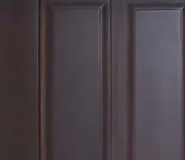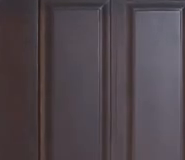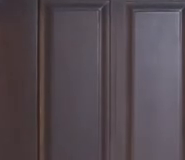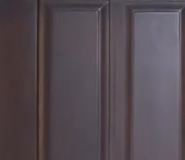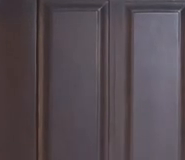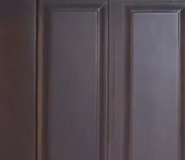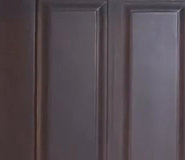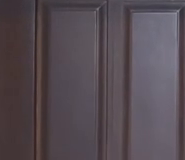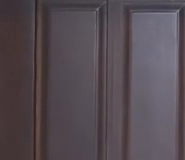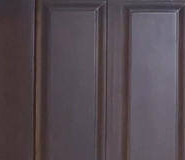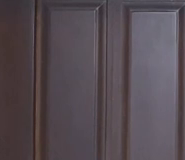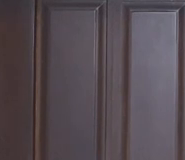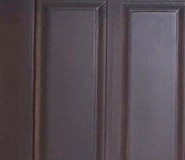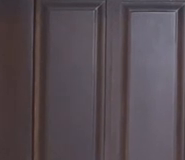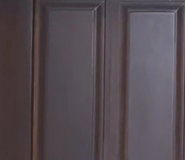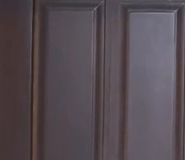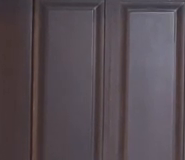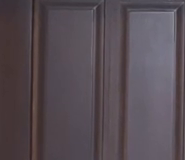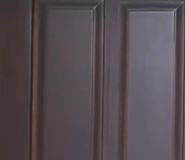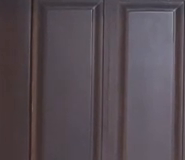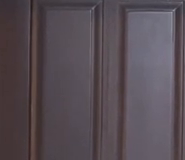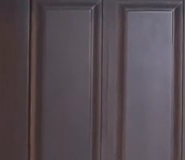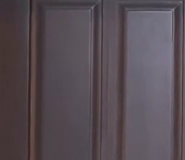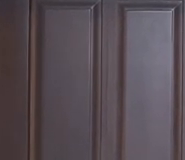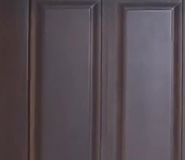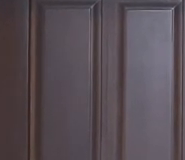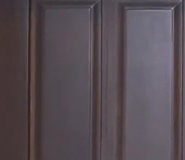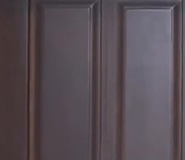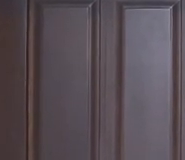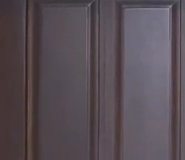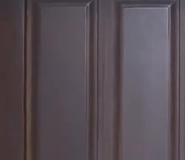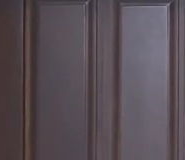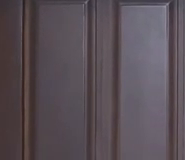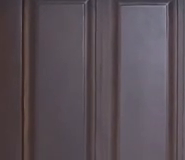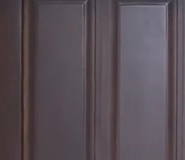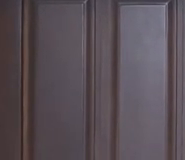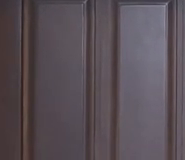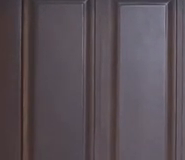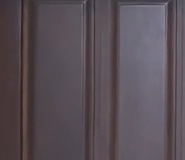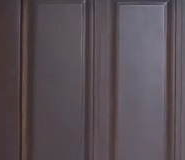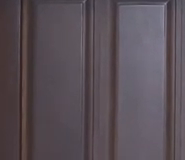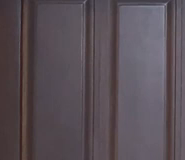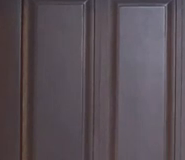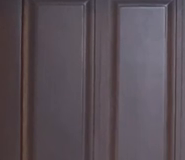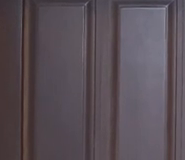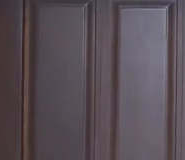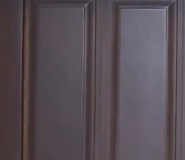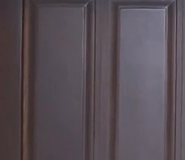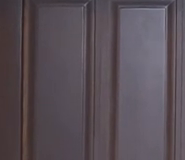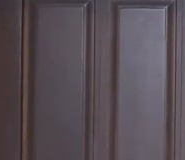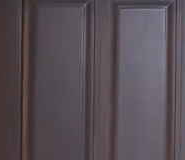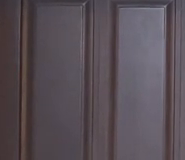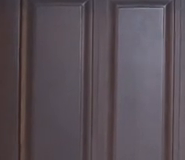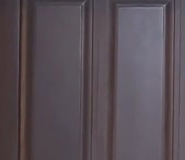adanya aplikasi SIATA, terbukti Pengadilan Negeri Singaraja lebih tanggap merespon kebutuhan masyarakat atas